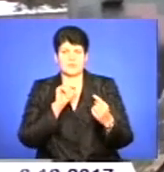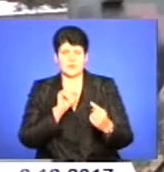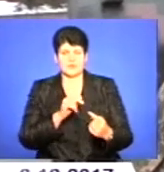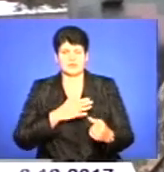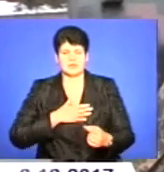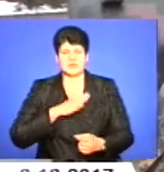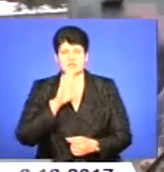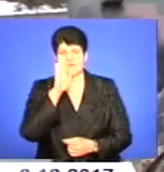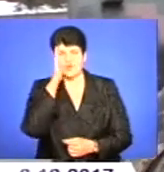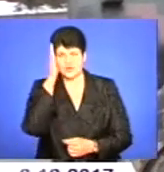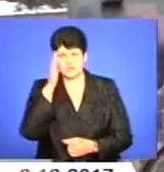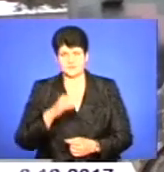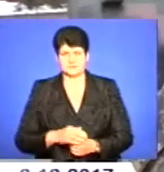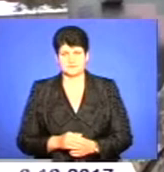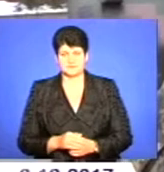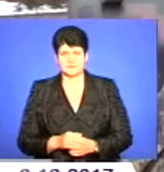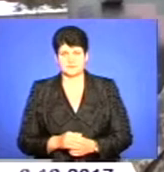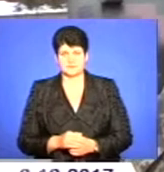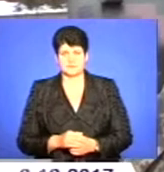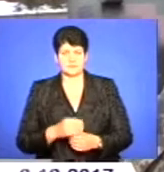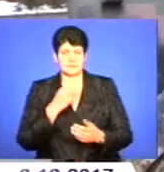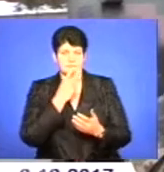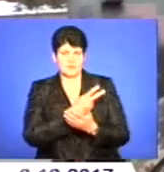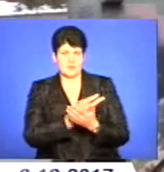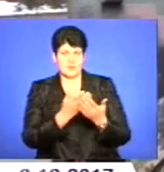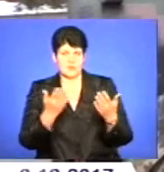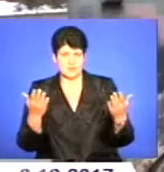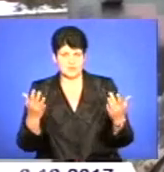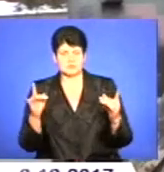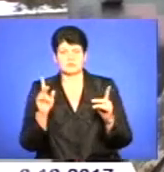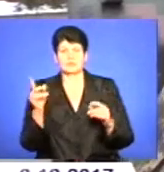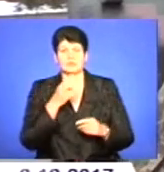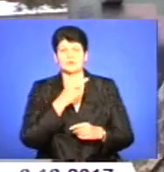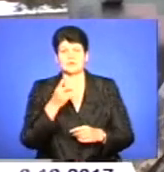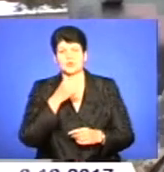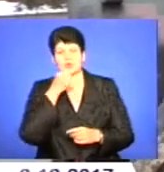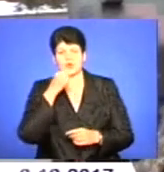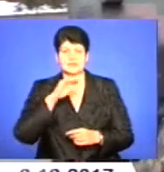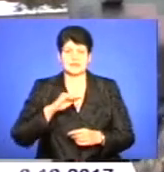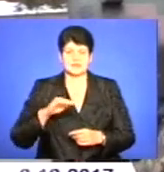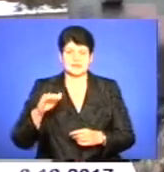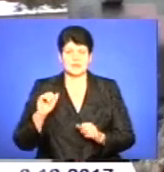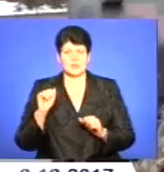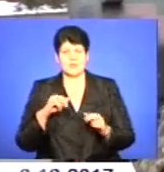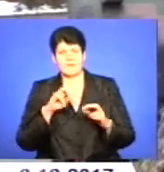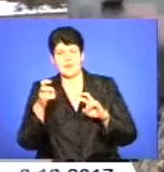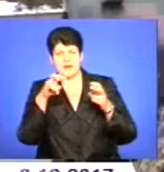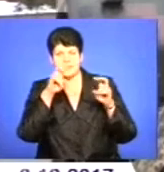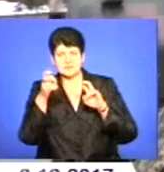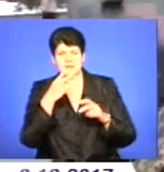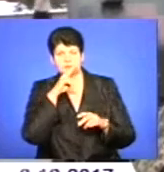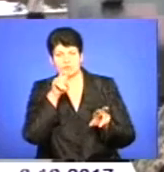наших ворогів, на огляд, так, щоб подивилися і дорослі, і дітки могли полазити, подивитися